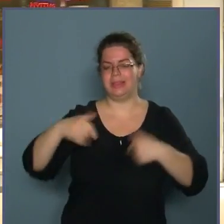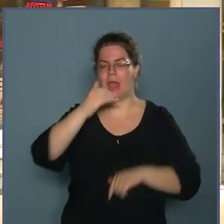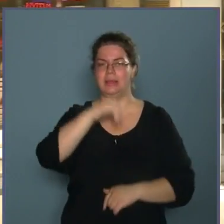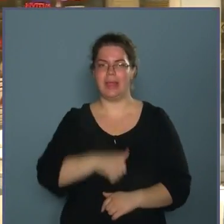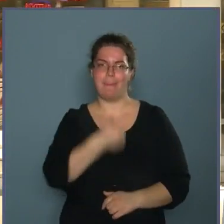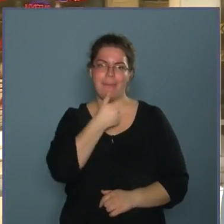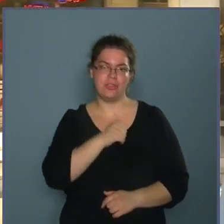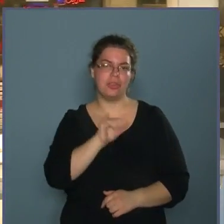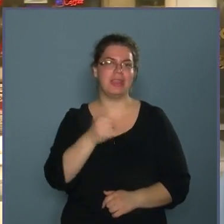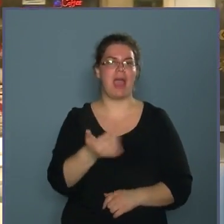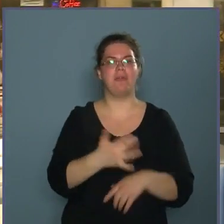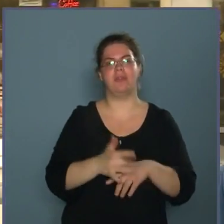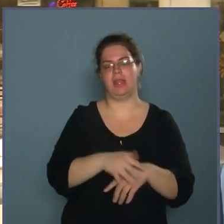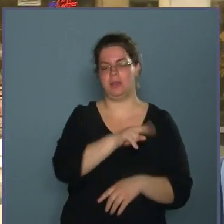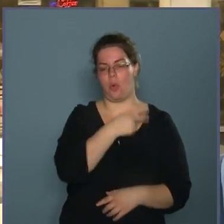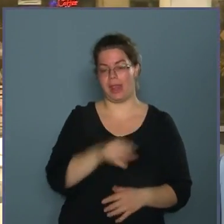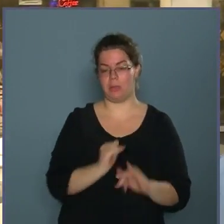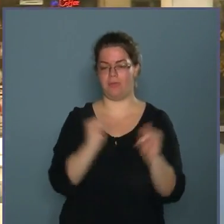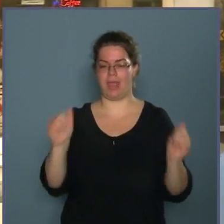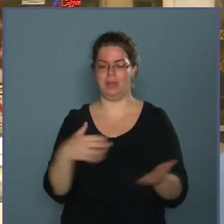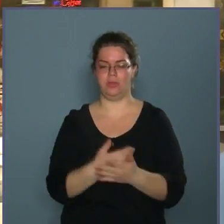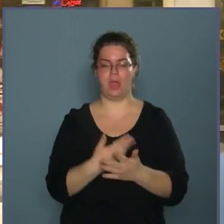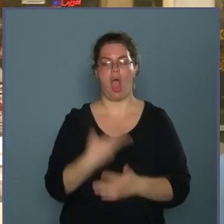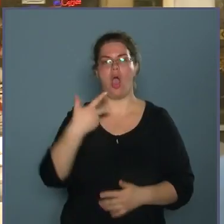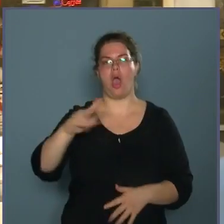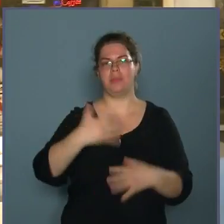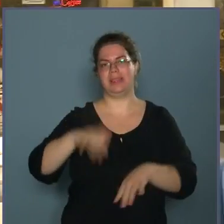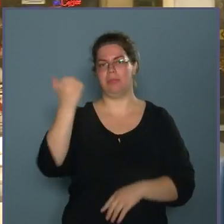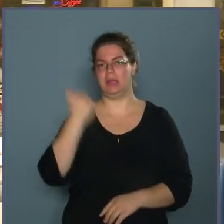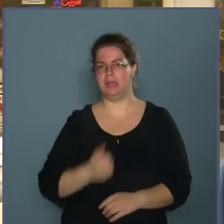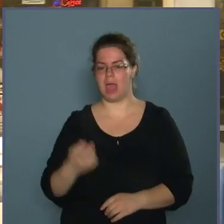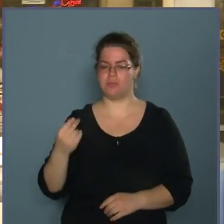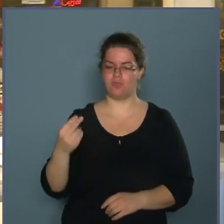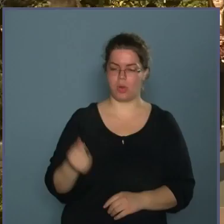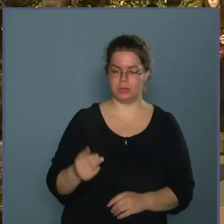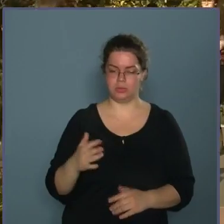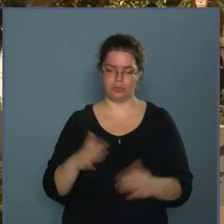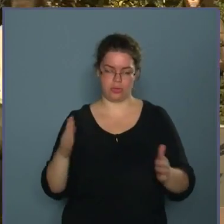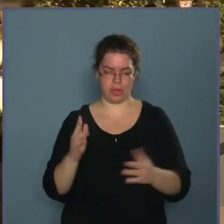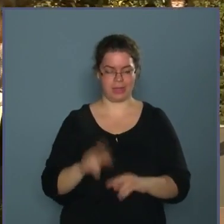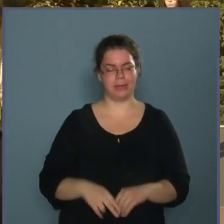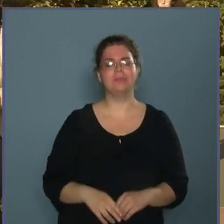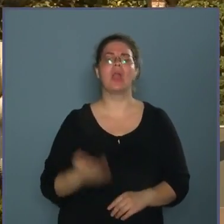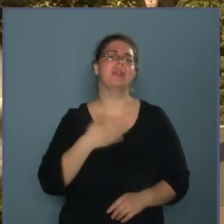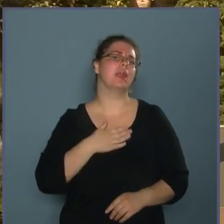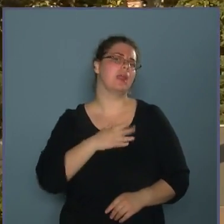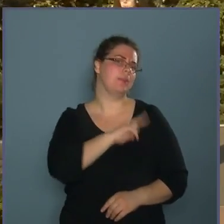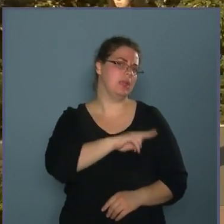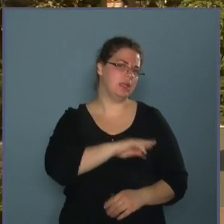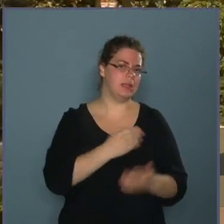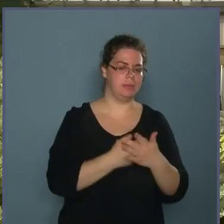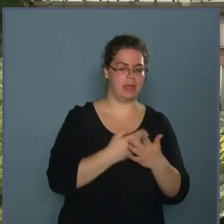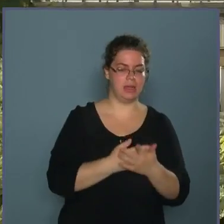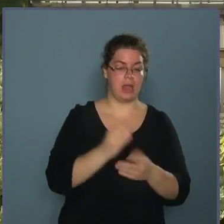Jan Ferenc kórházban is fejlesztésre sor kerül még hozzá, 30 milliárd forintos nagyságrendben. Ha nekem irigyeim lennének